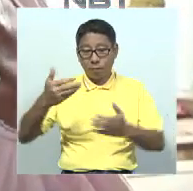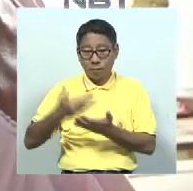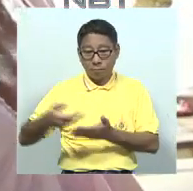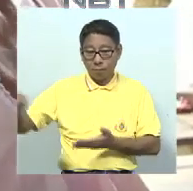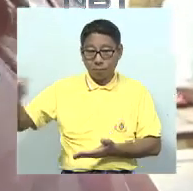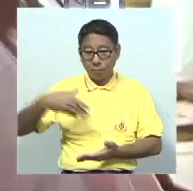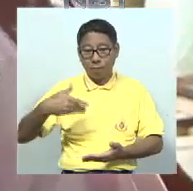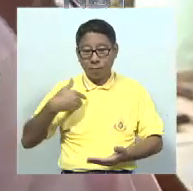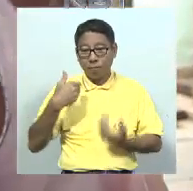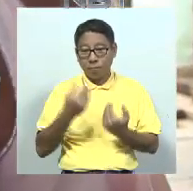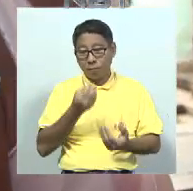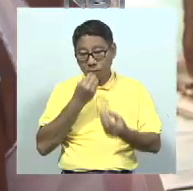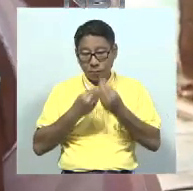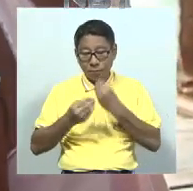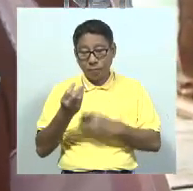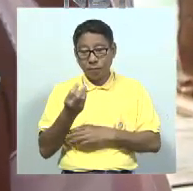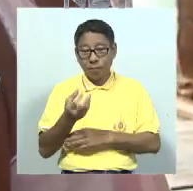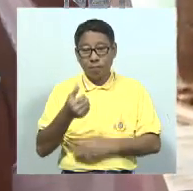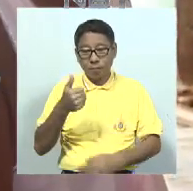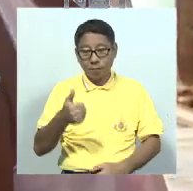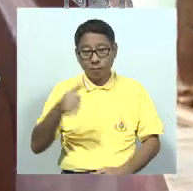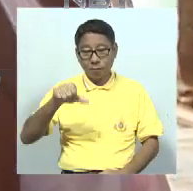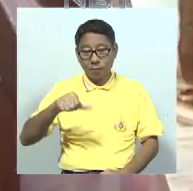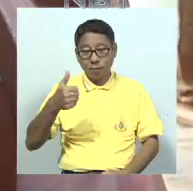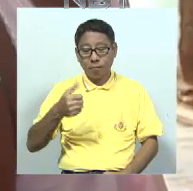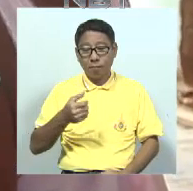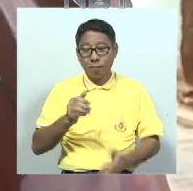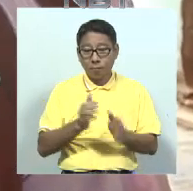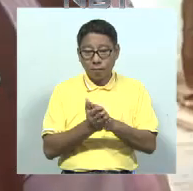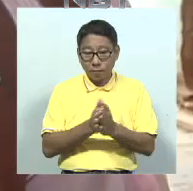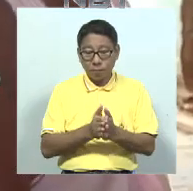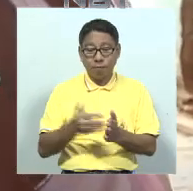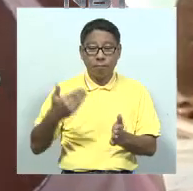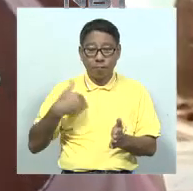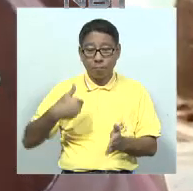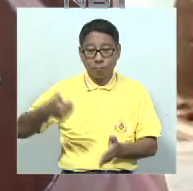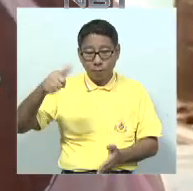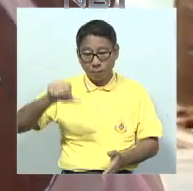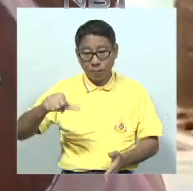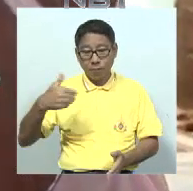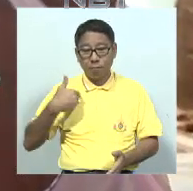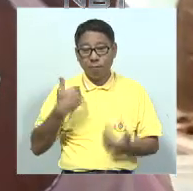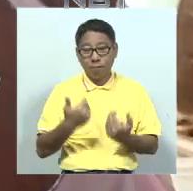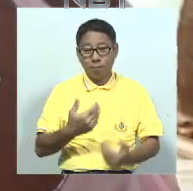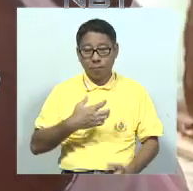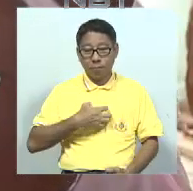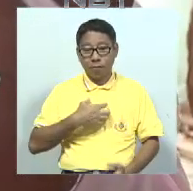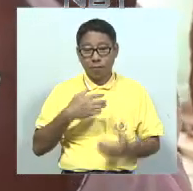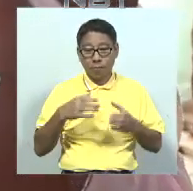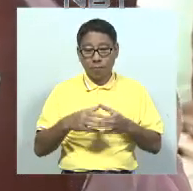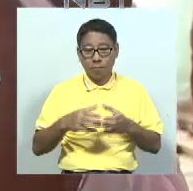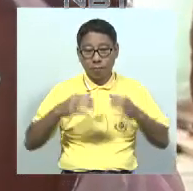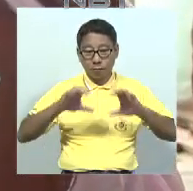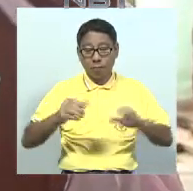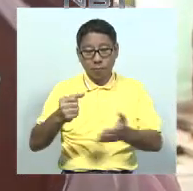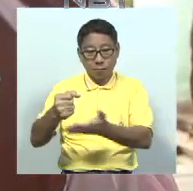าวได้กินมั่งอะไรมั่งกับข้าวก็มีมั่งไม่มีมั่งเนี่ย แล้วตอนนี้อยากให้ทางหน่วยงานเขาช่วยเหลือยังไ